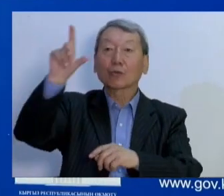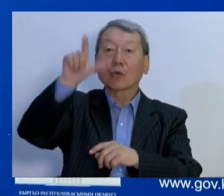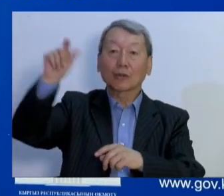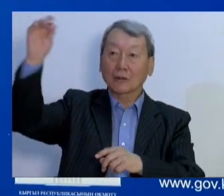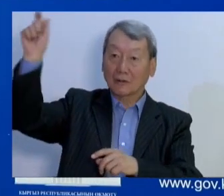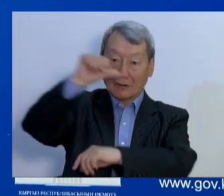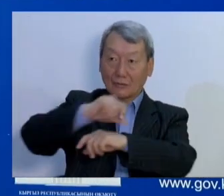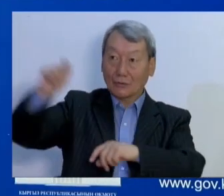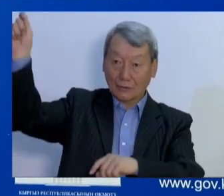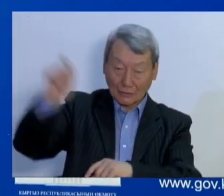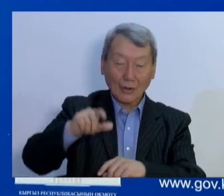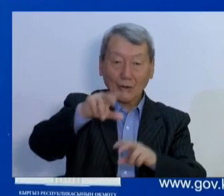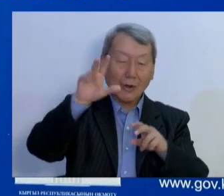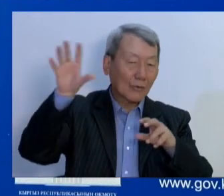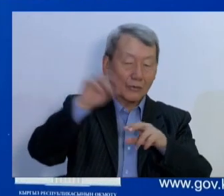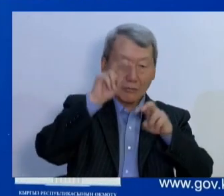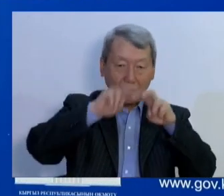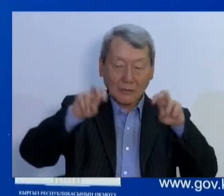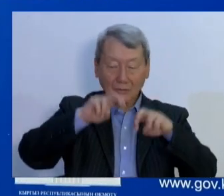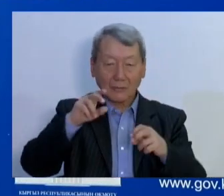тактап, чектерин коюп алып, ошол